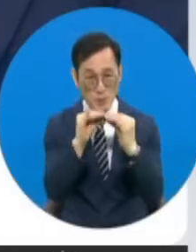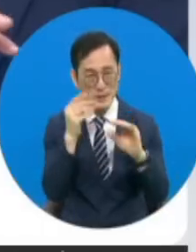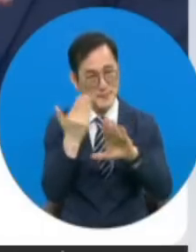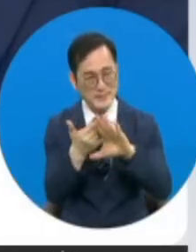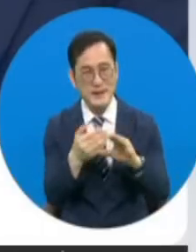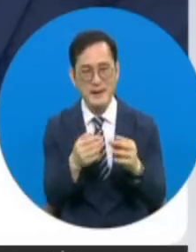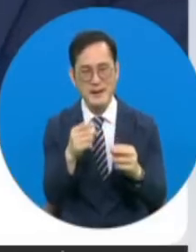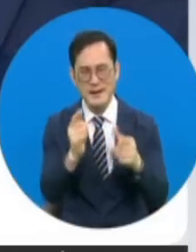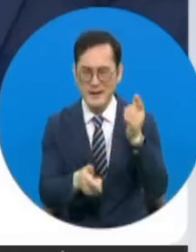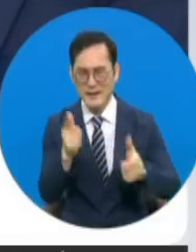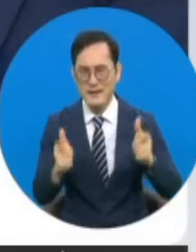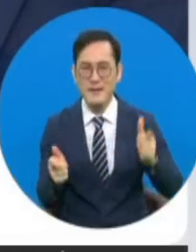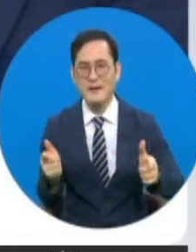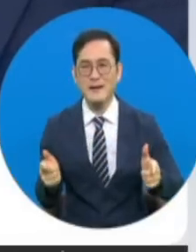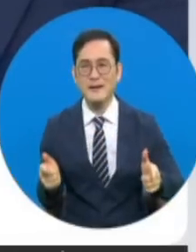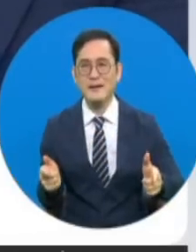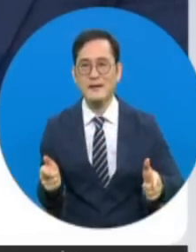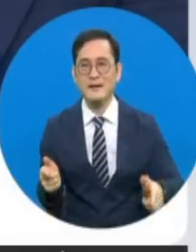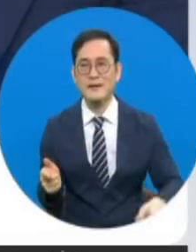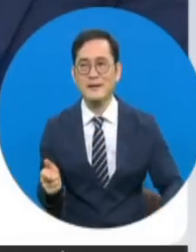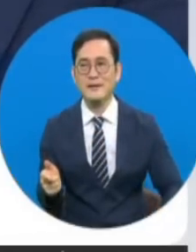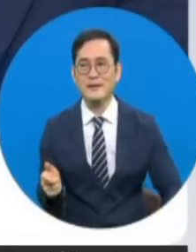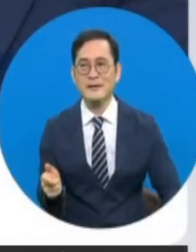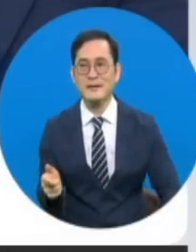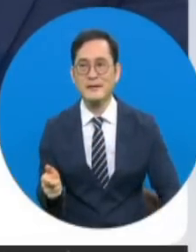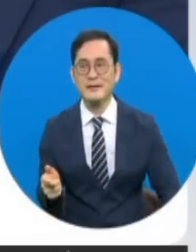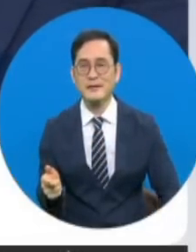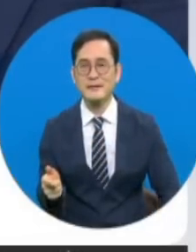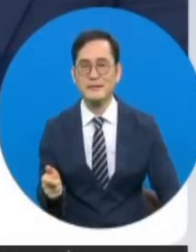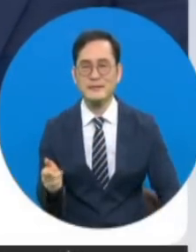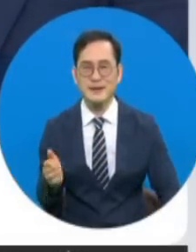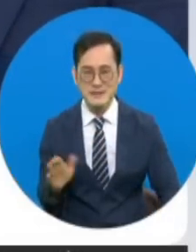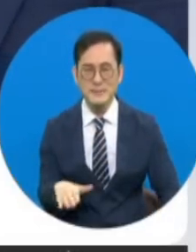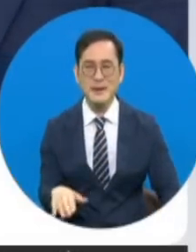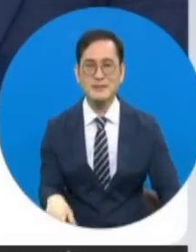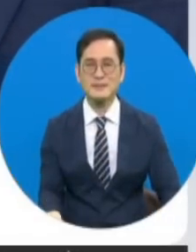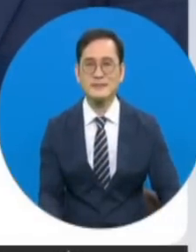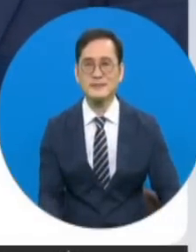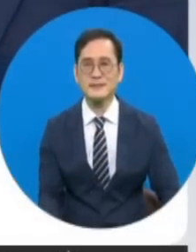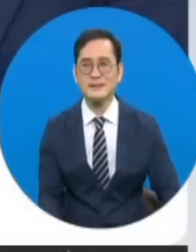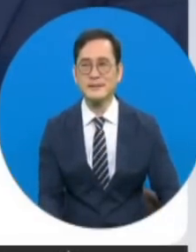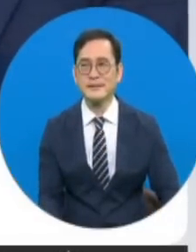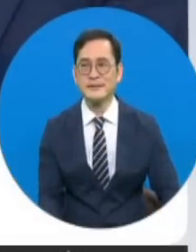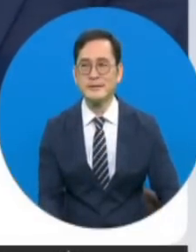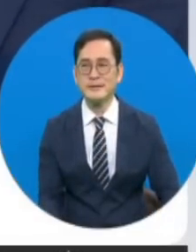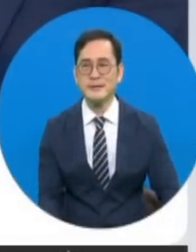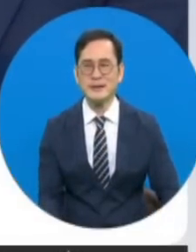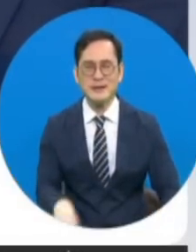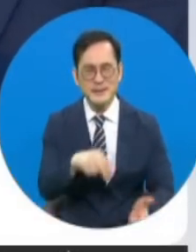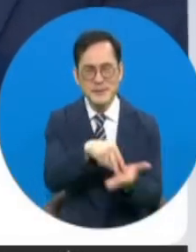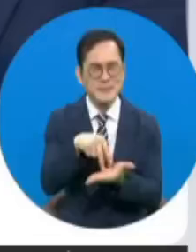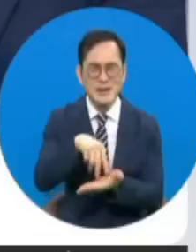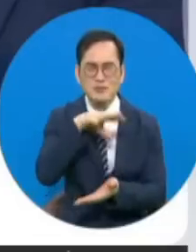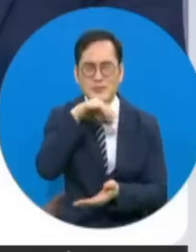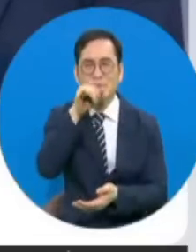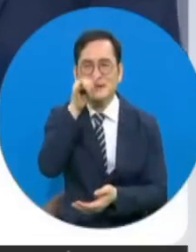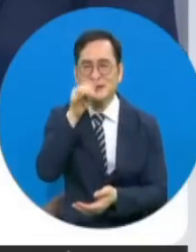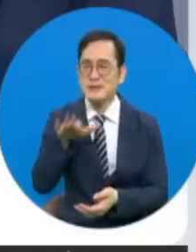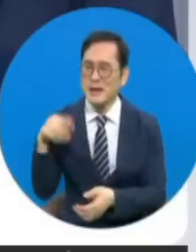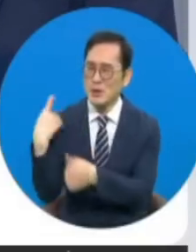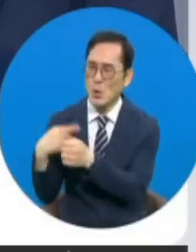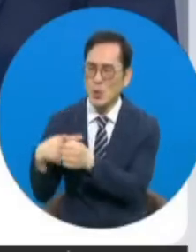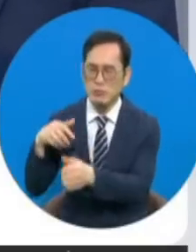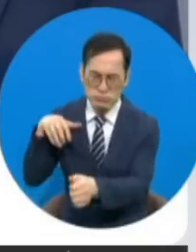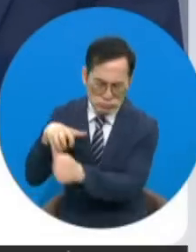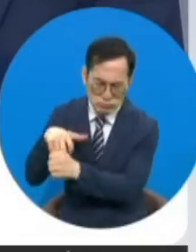이렇게 뭐 연명을 받아서 하는 부분은 조금 지향을 하더라도 대표가 직접 메시지를 내겠다라고 정리를 해서 혹시 보냈습니다